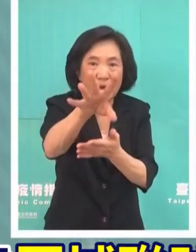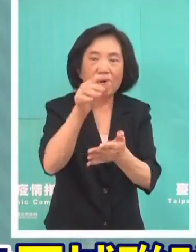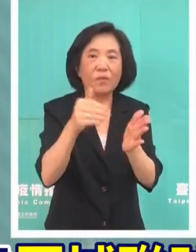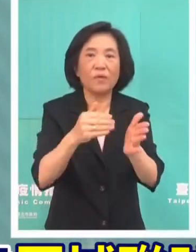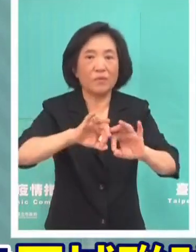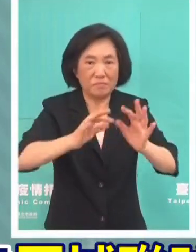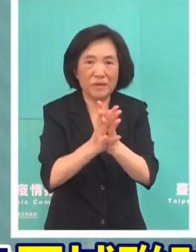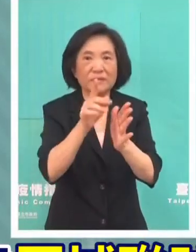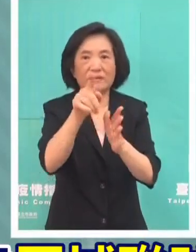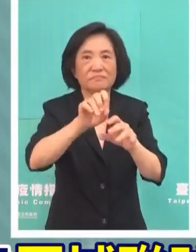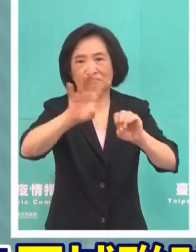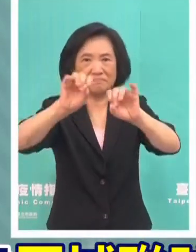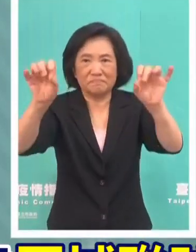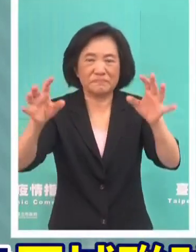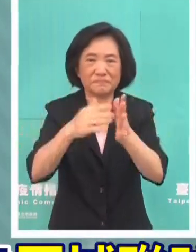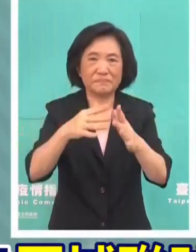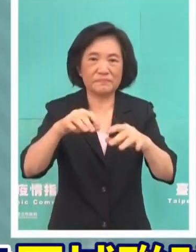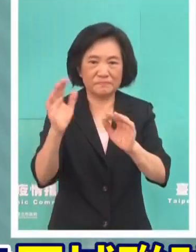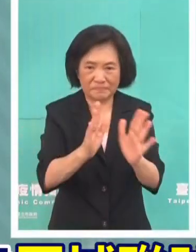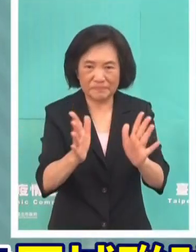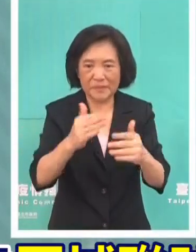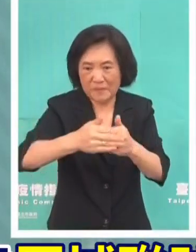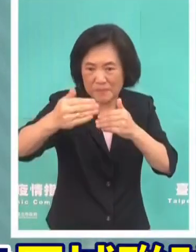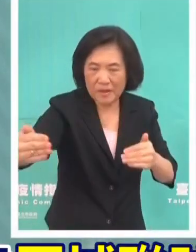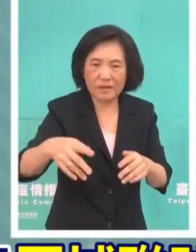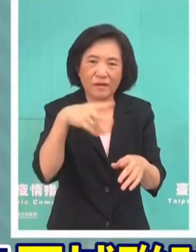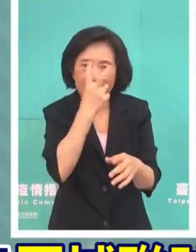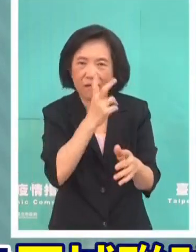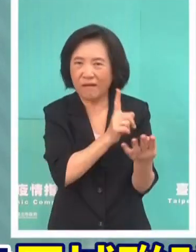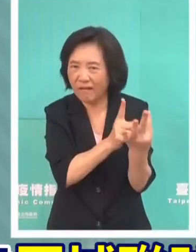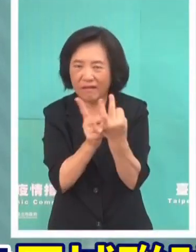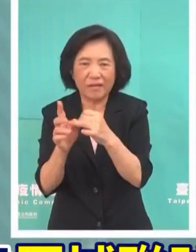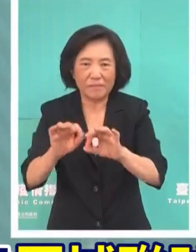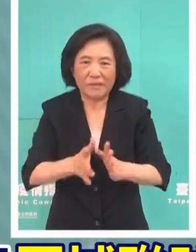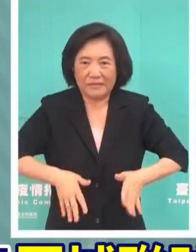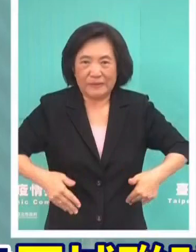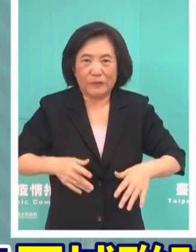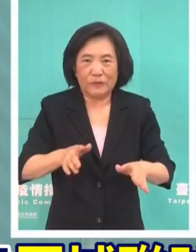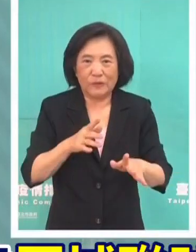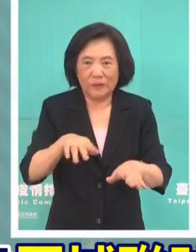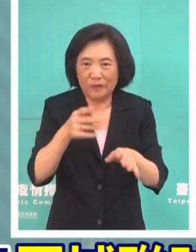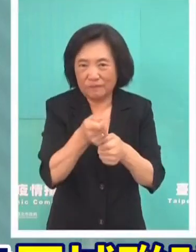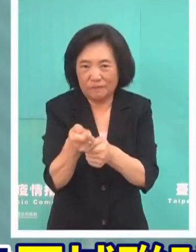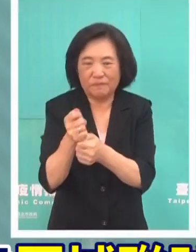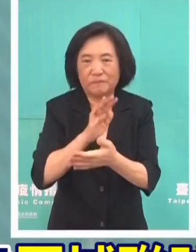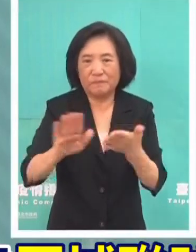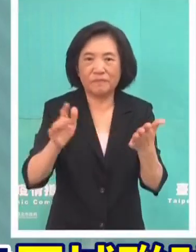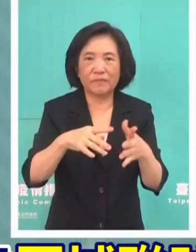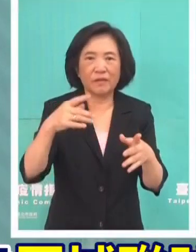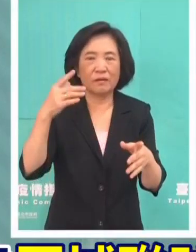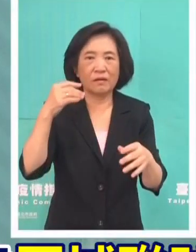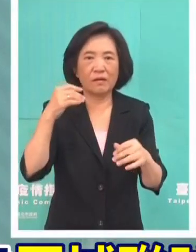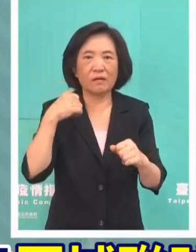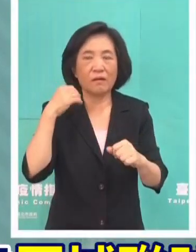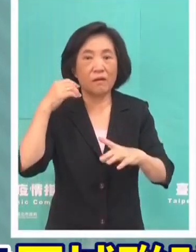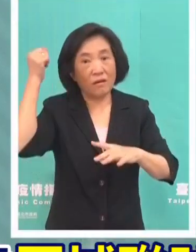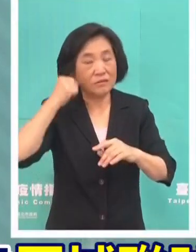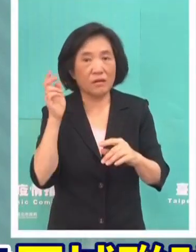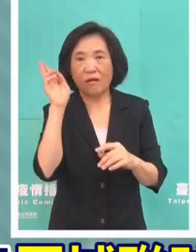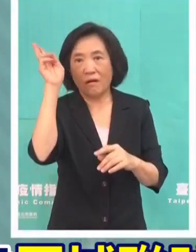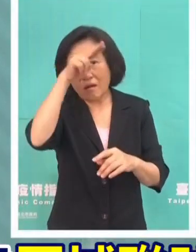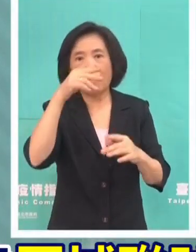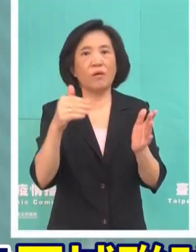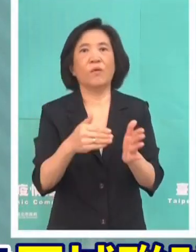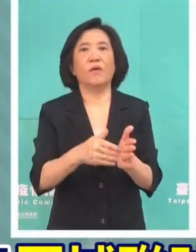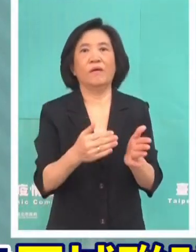我们马上就可以做疫调的哈、隔离的哈、筛检的哈、清消，你知道吗？一个早上就处理掉了，啊，他就没